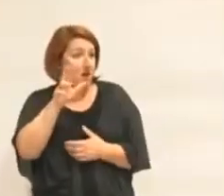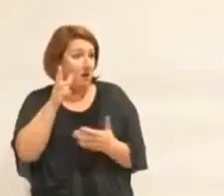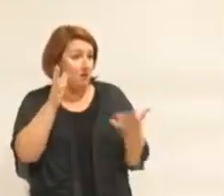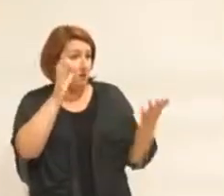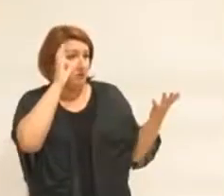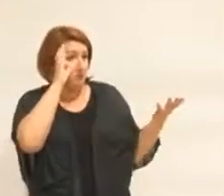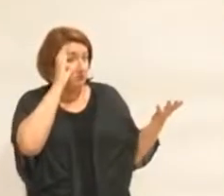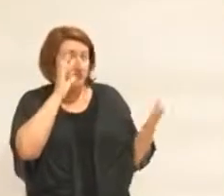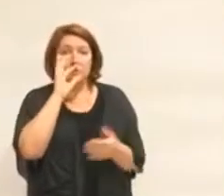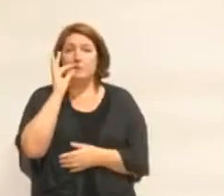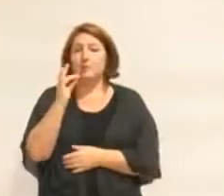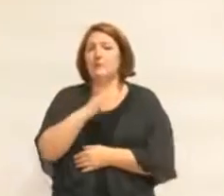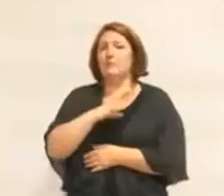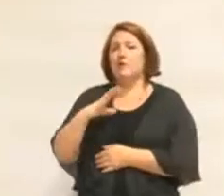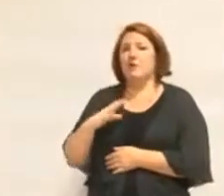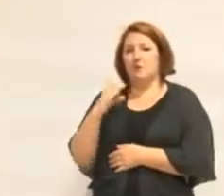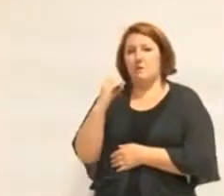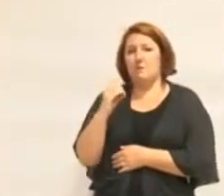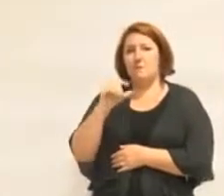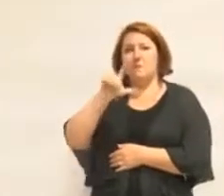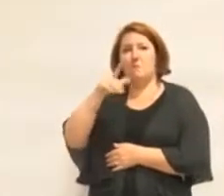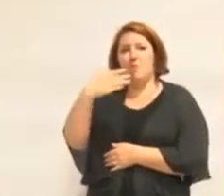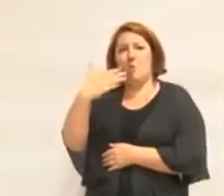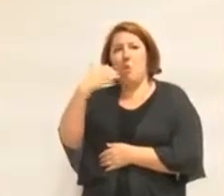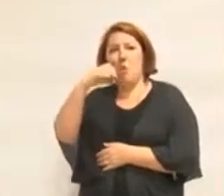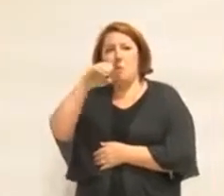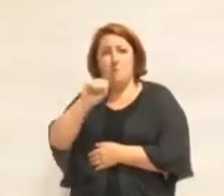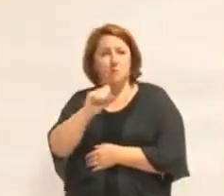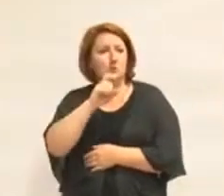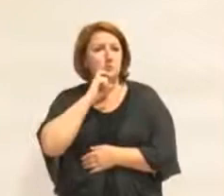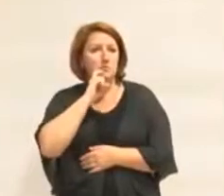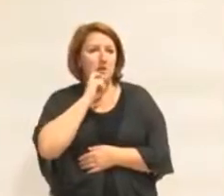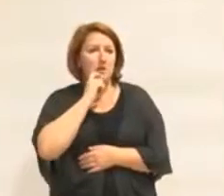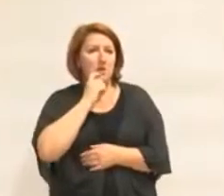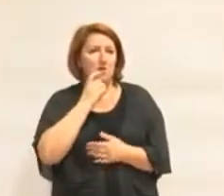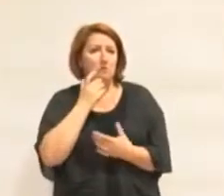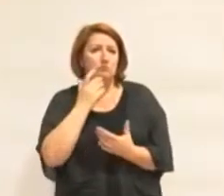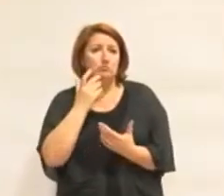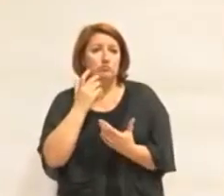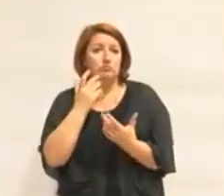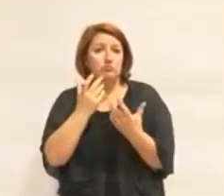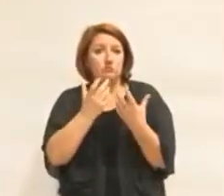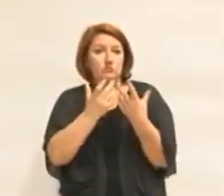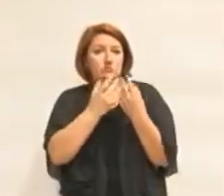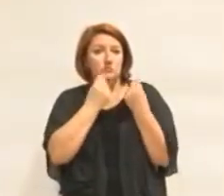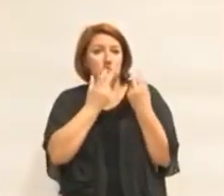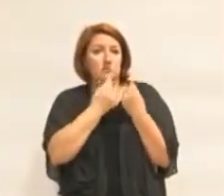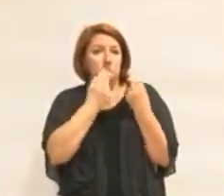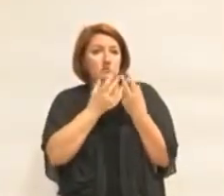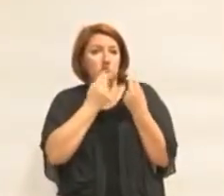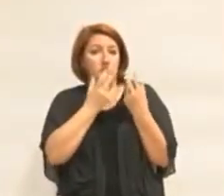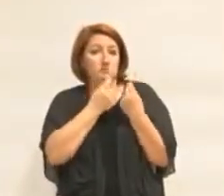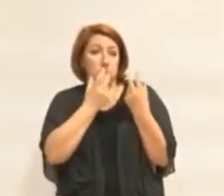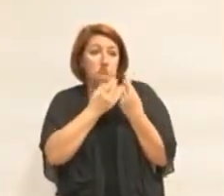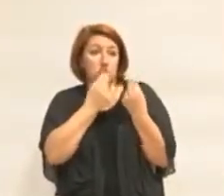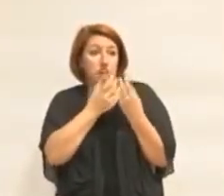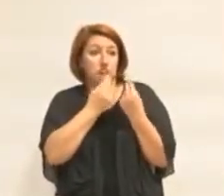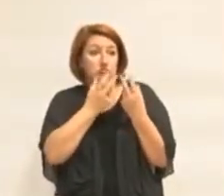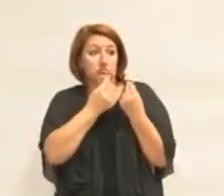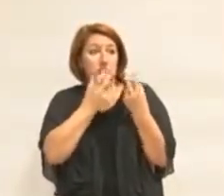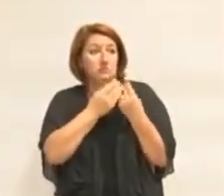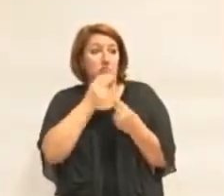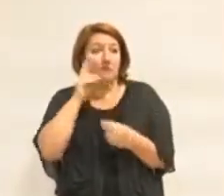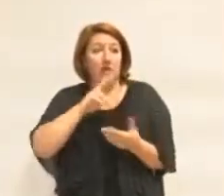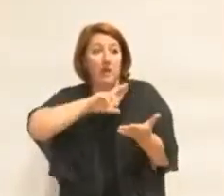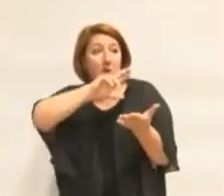Oui, Madame Olmos l'a dit, je crois, dans le quotidien local. C'est un contrat léonin. C'est le moins qu'on